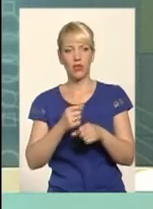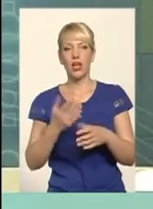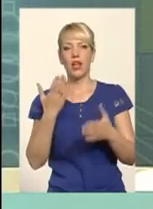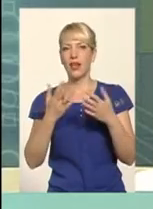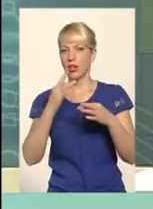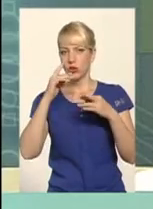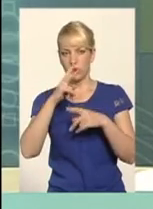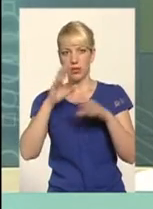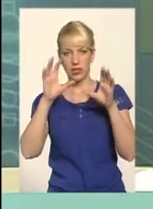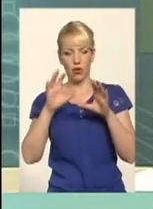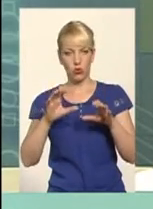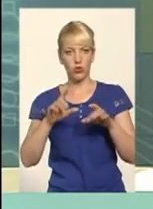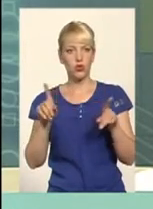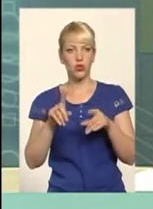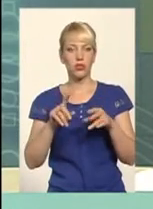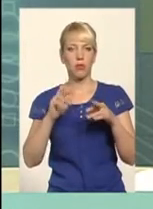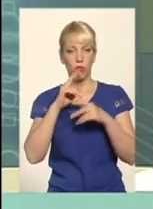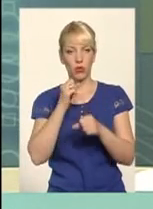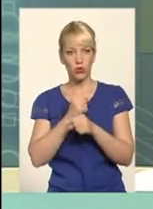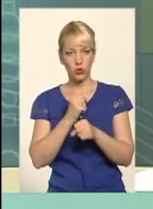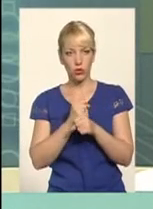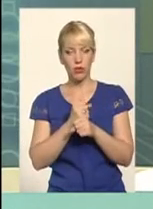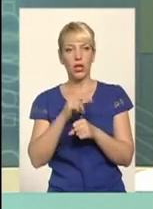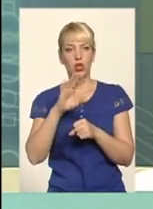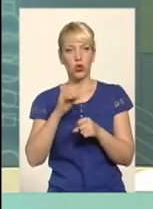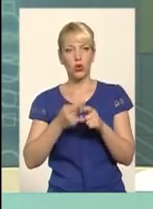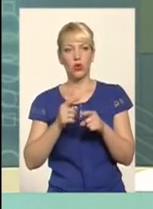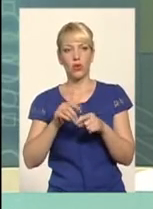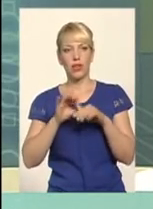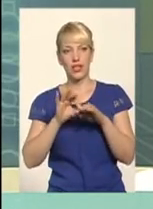навіть не знаючи, зробить якусь помилку, значить він несе